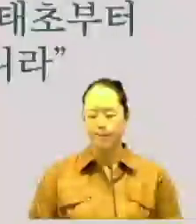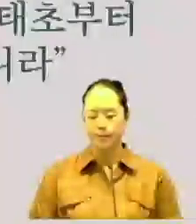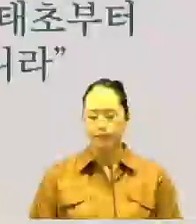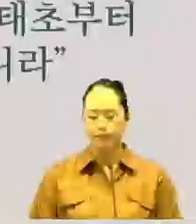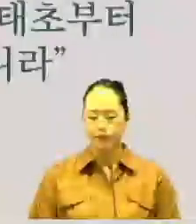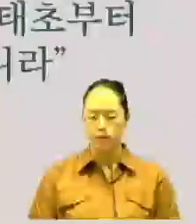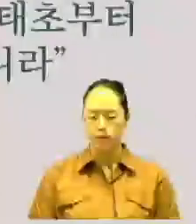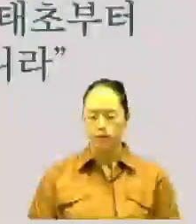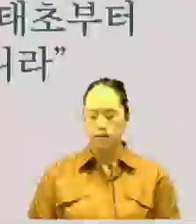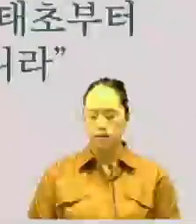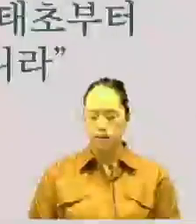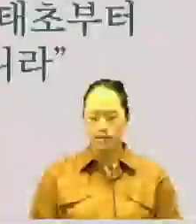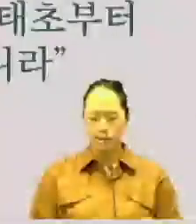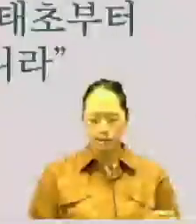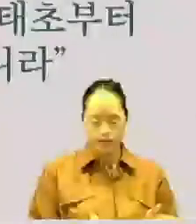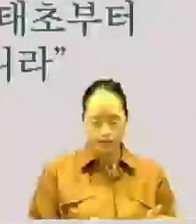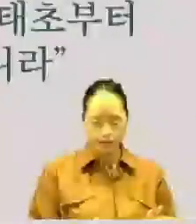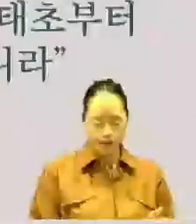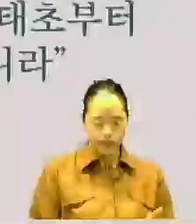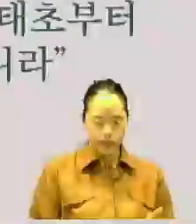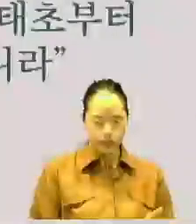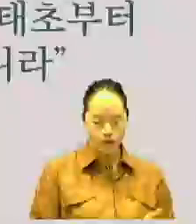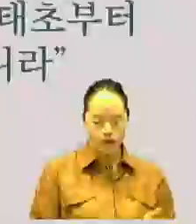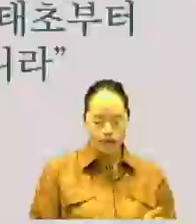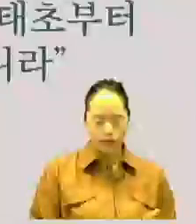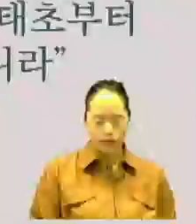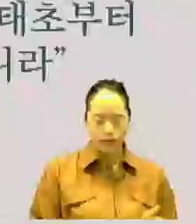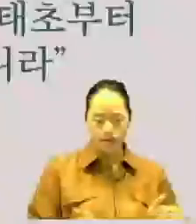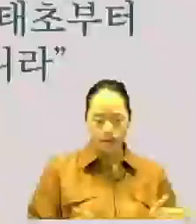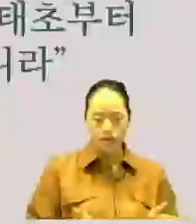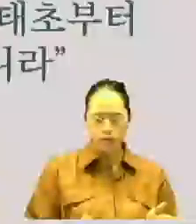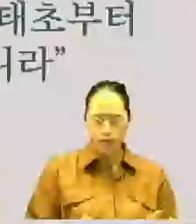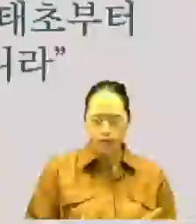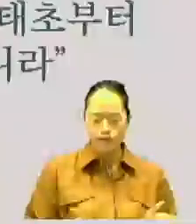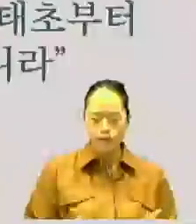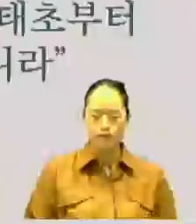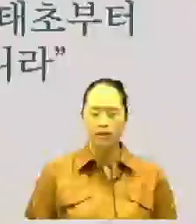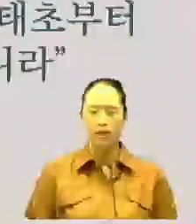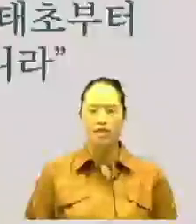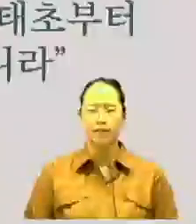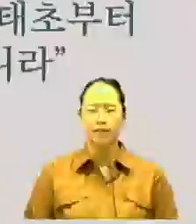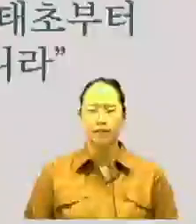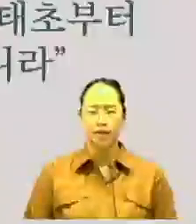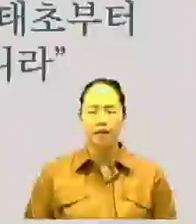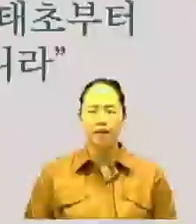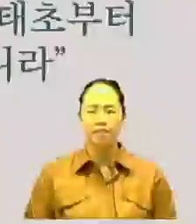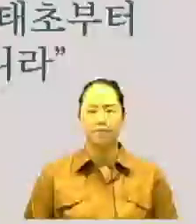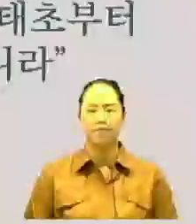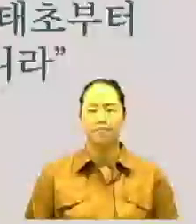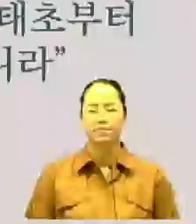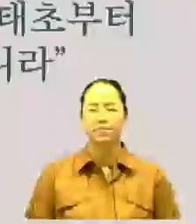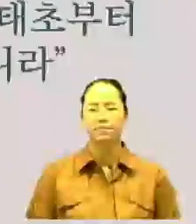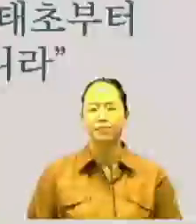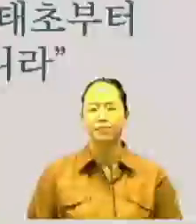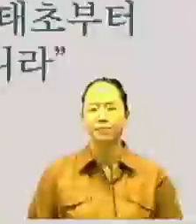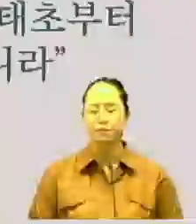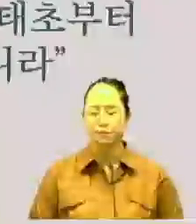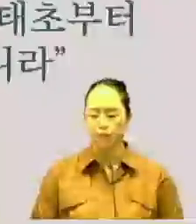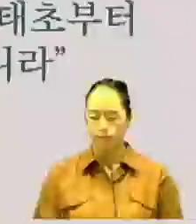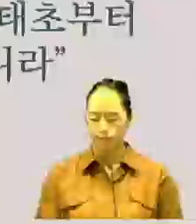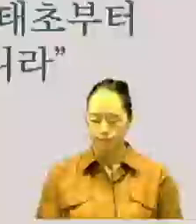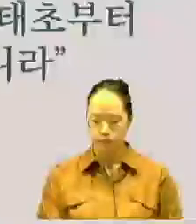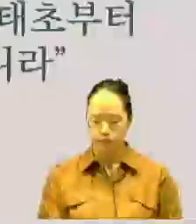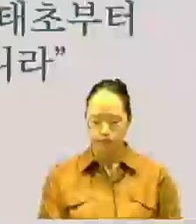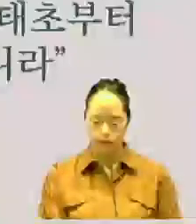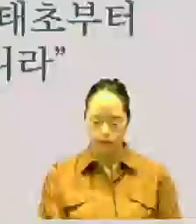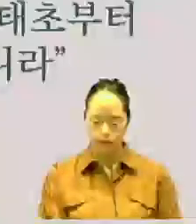家。所以在这样的情况下，以色列百姓是没有任何的指望能够从这个巴比